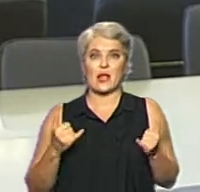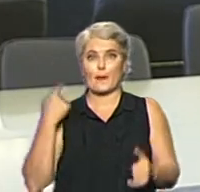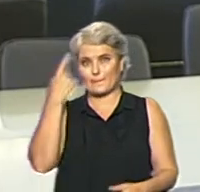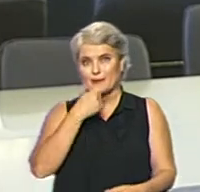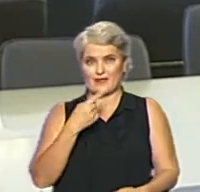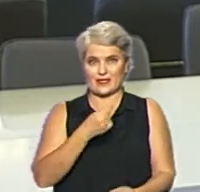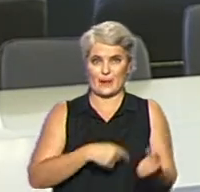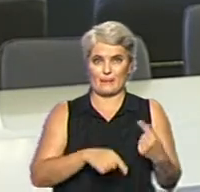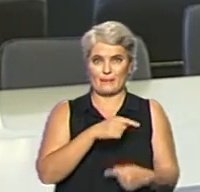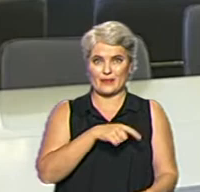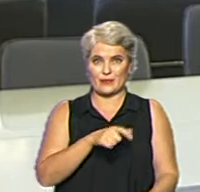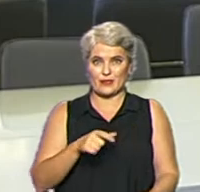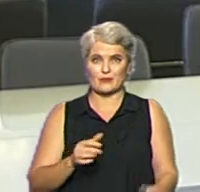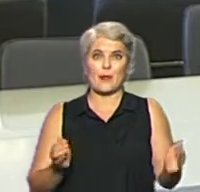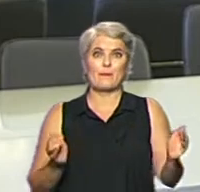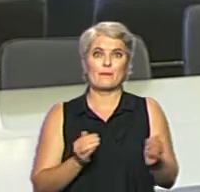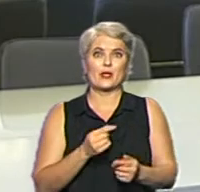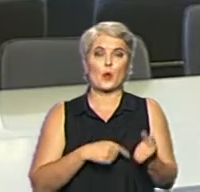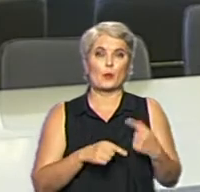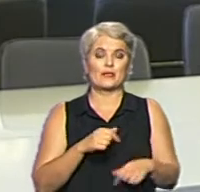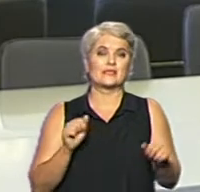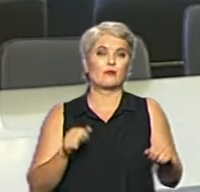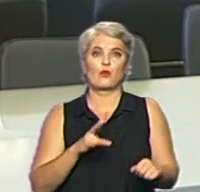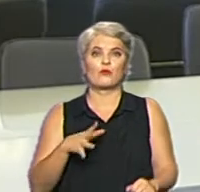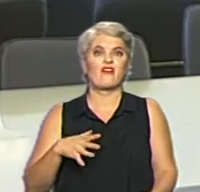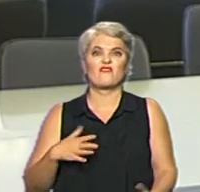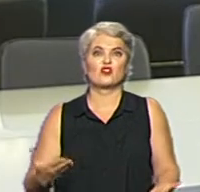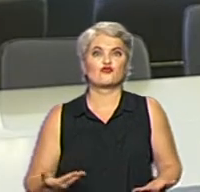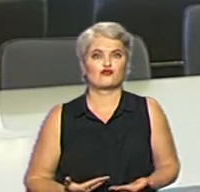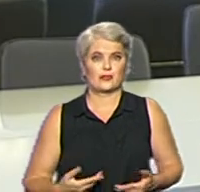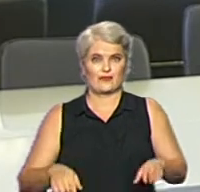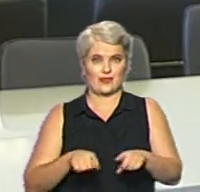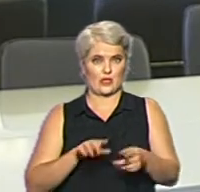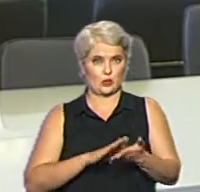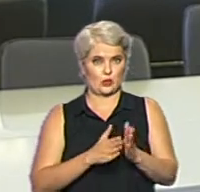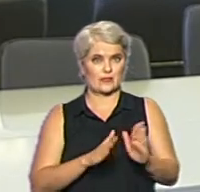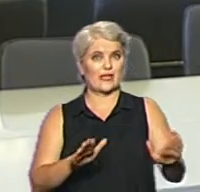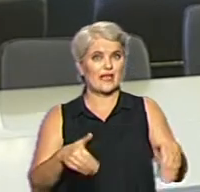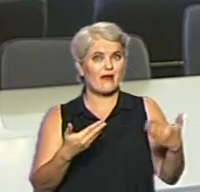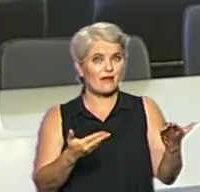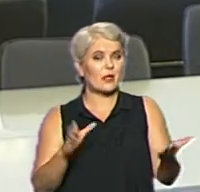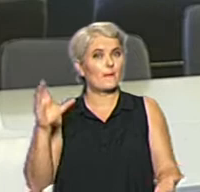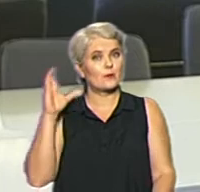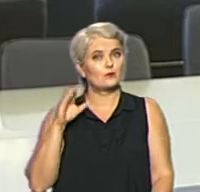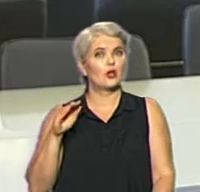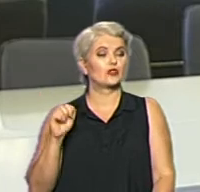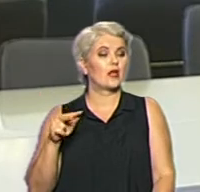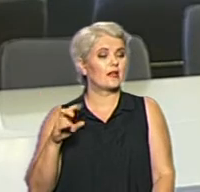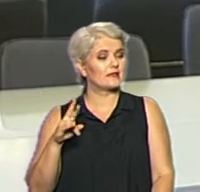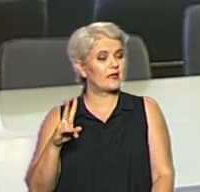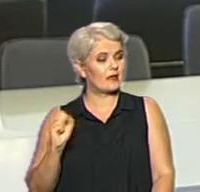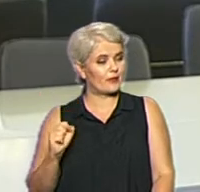приватних підприємців, і мікробізнес просто може не вижити в такій ситуації. Давайте послухаємо Ярослава Железняка з цього приводу.